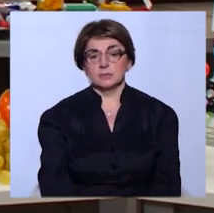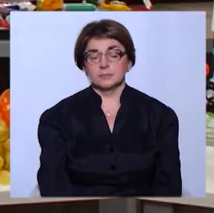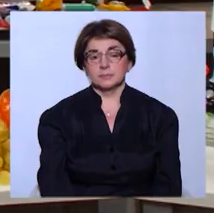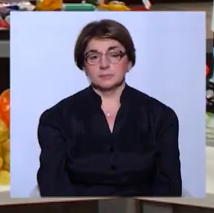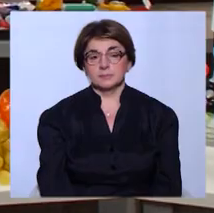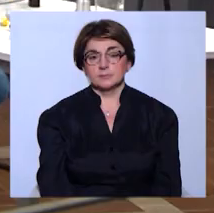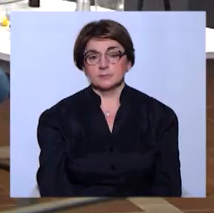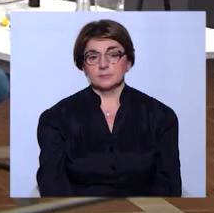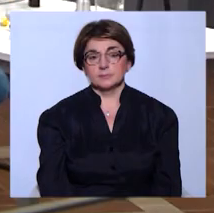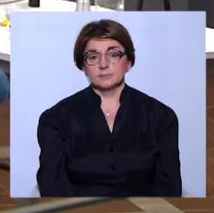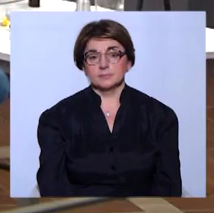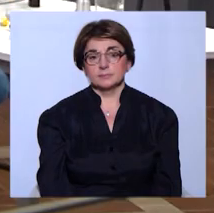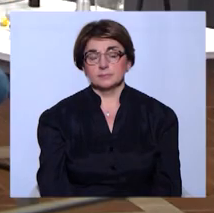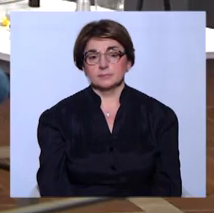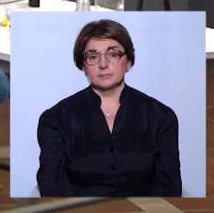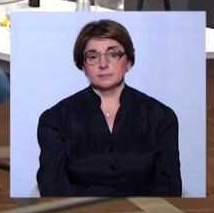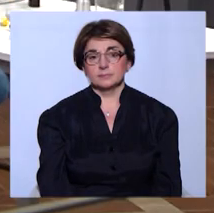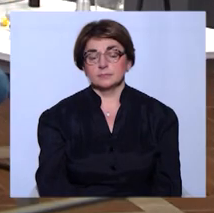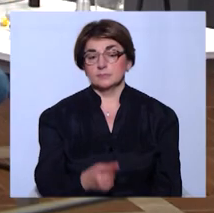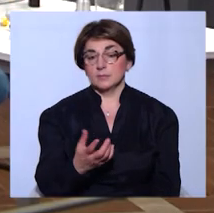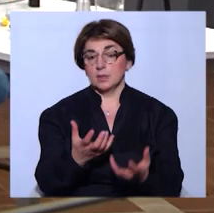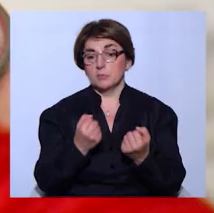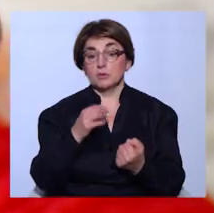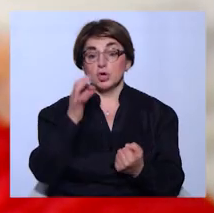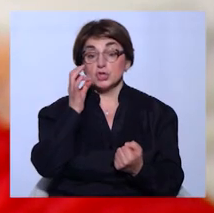აი მივიღეთ შაქრისგან ესეთი დანახშირებული მასა.